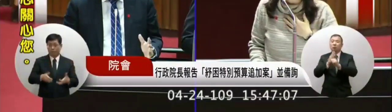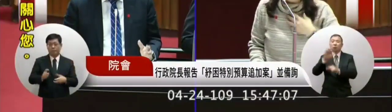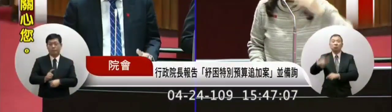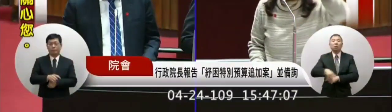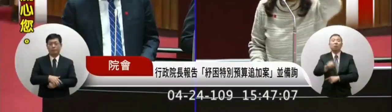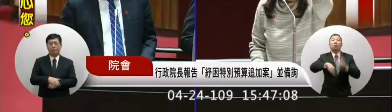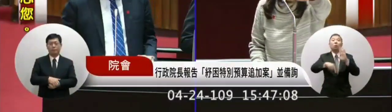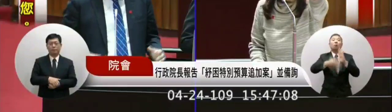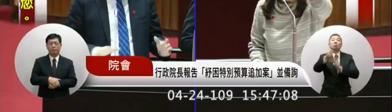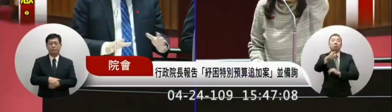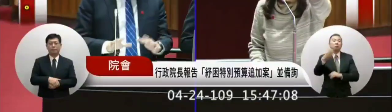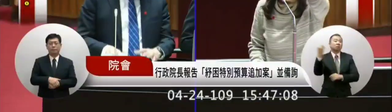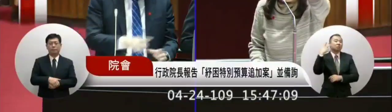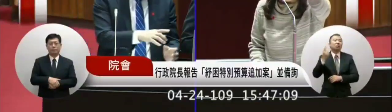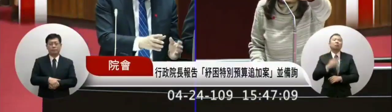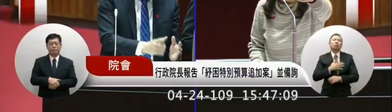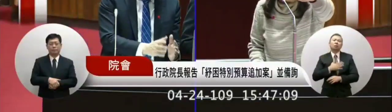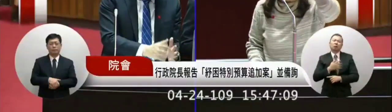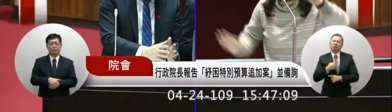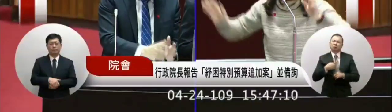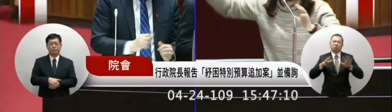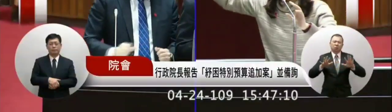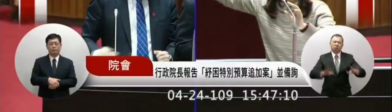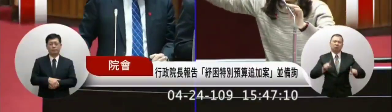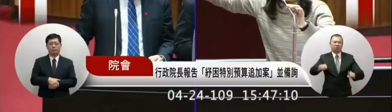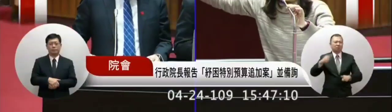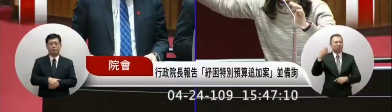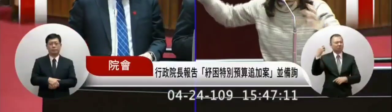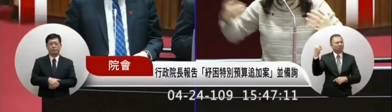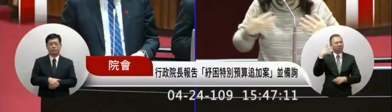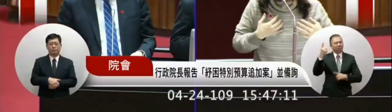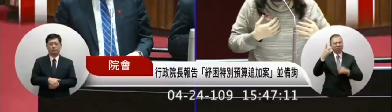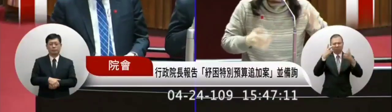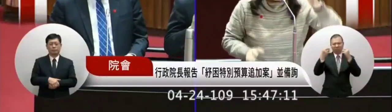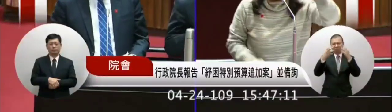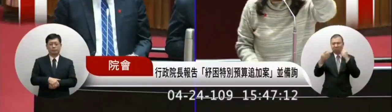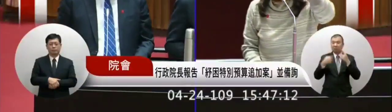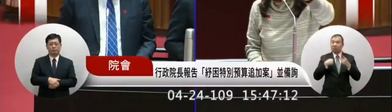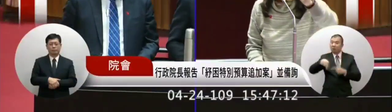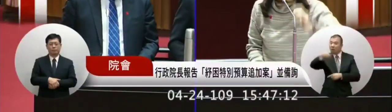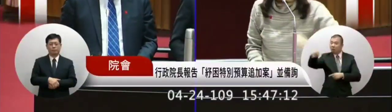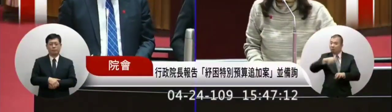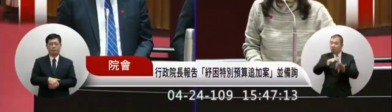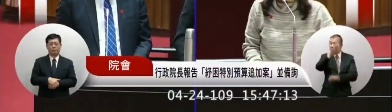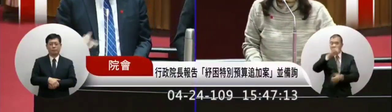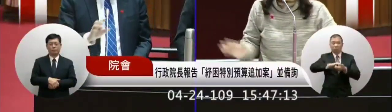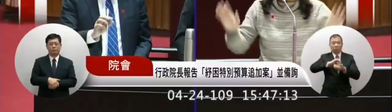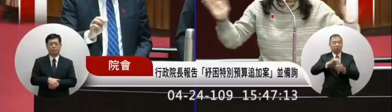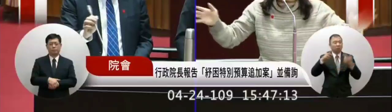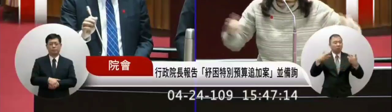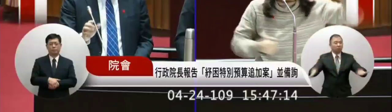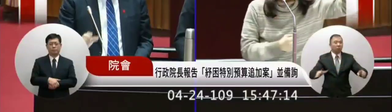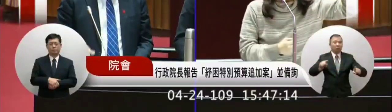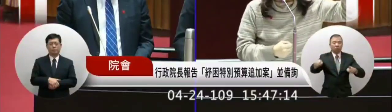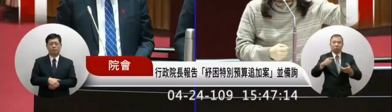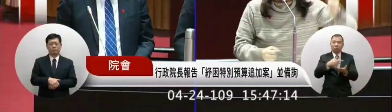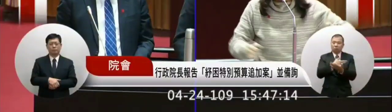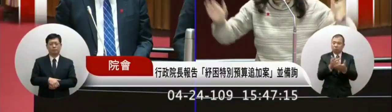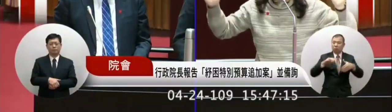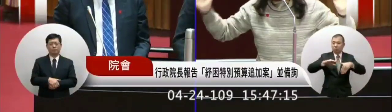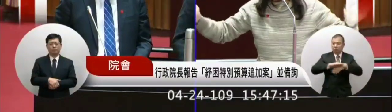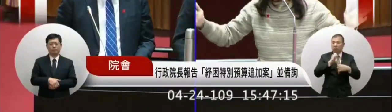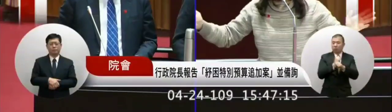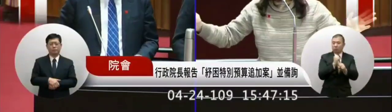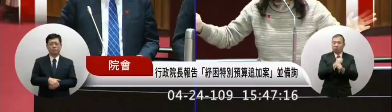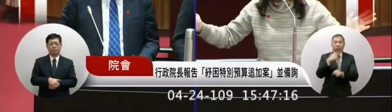意思吗？哦，现在我觉得有点搞混，就是这些人不一定有列册。我举例来讲，很多的艺文工作者，我要先讲，不是只有举